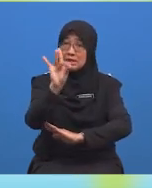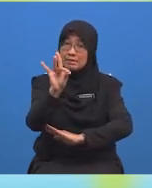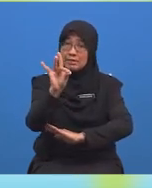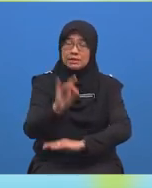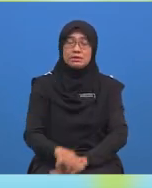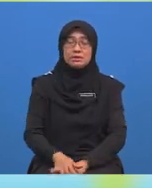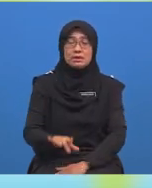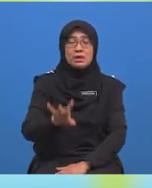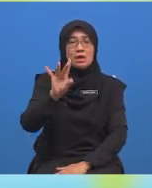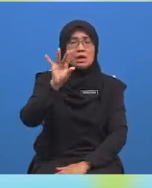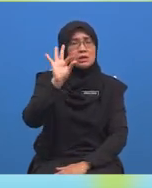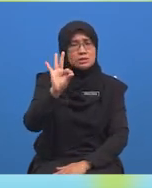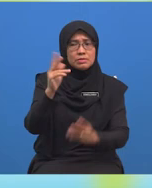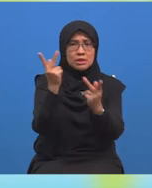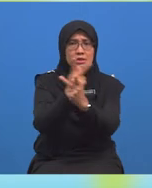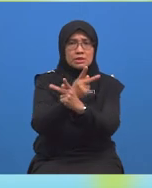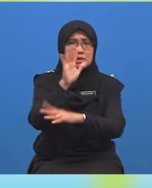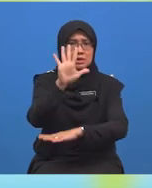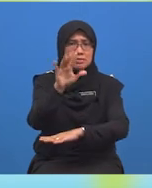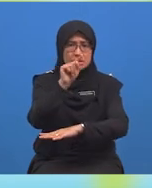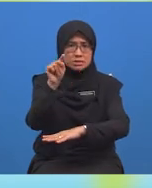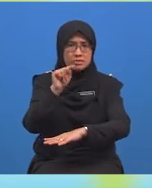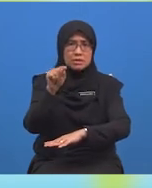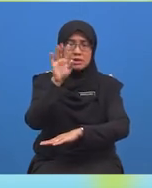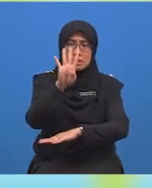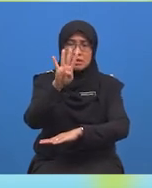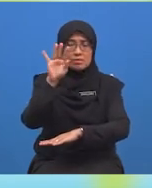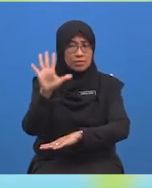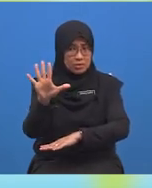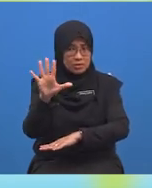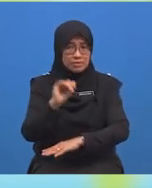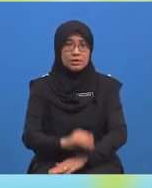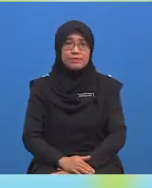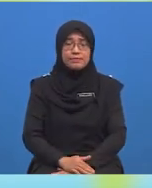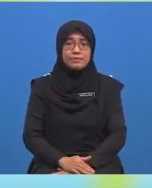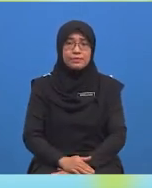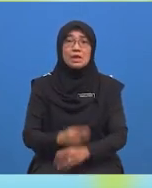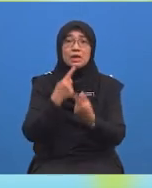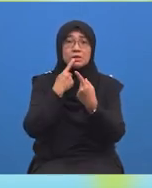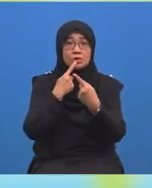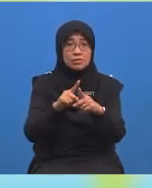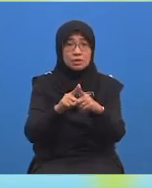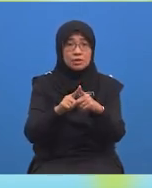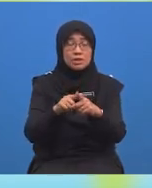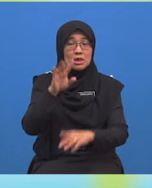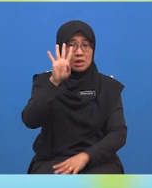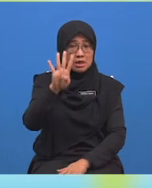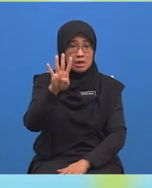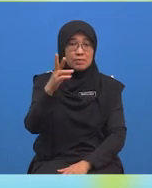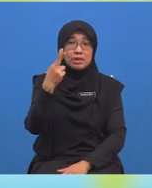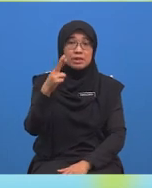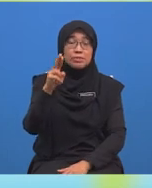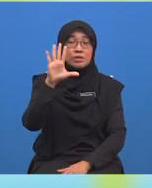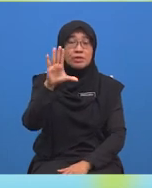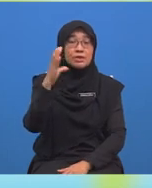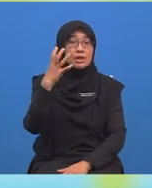8. 9 darab 5 sama dengan 45. Jawapannya adalah